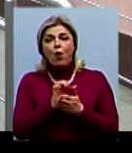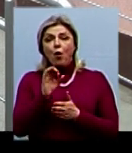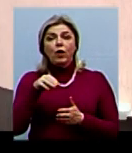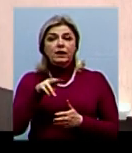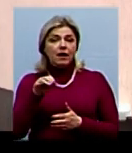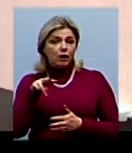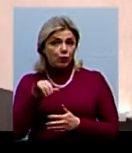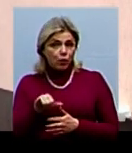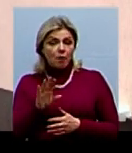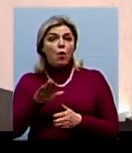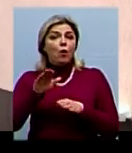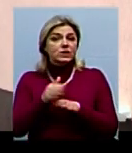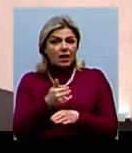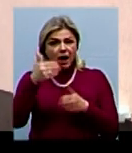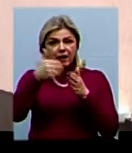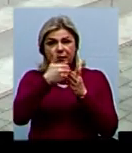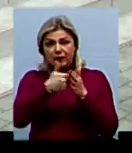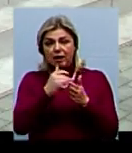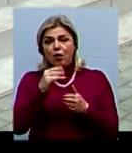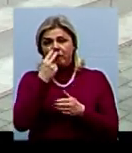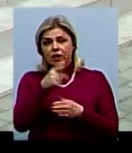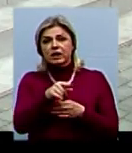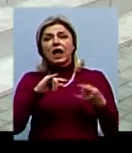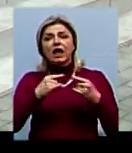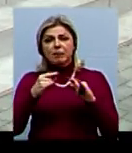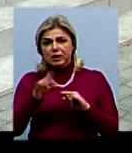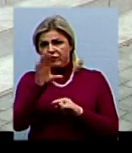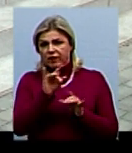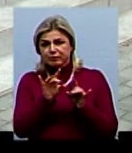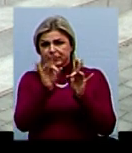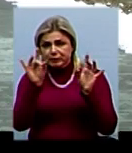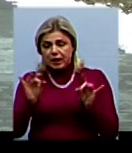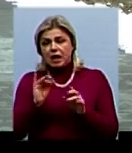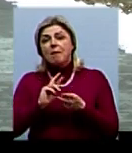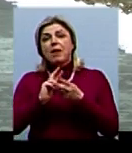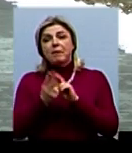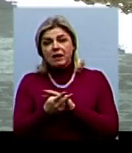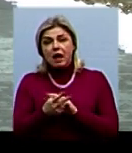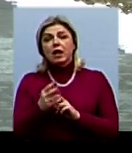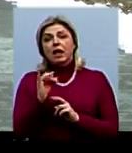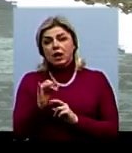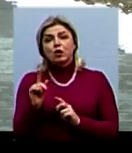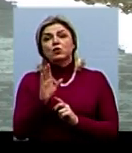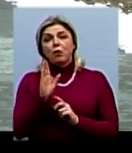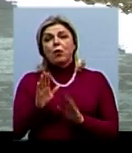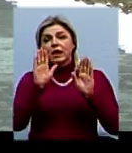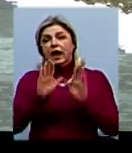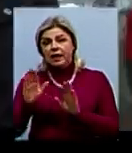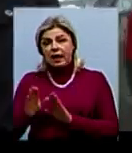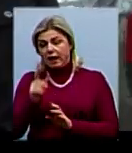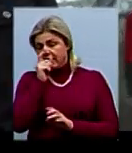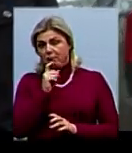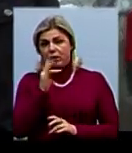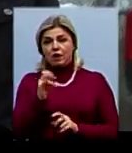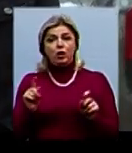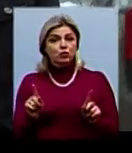эту отделку сняли, оказалось, что там оно, вот этот кирпич, он весь сыпется. Ну, решили поменять. Ну, вроде логично. Ну, что мы будем клеить, непонятно на что.